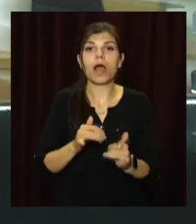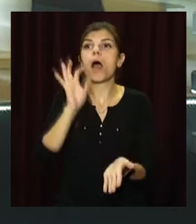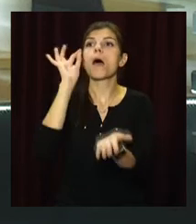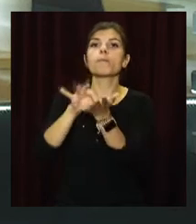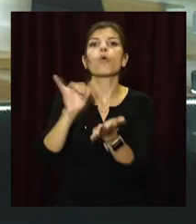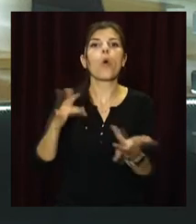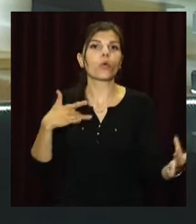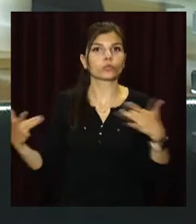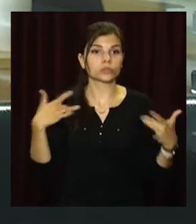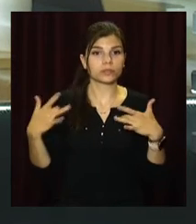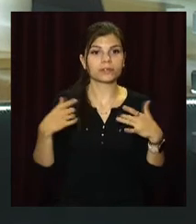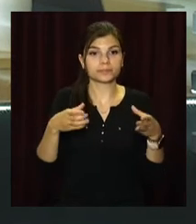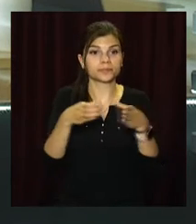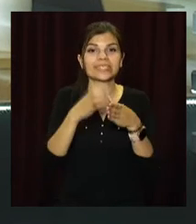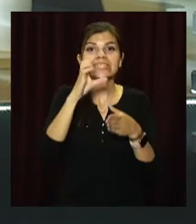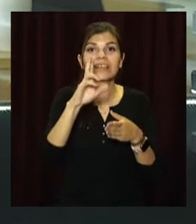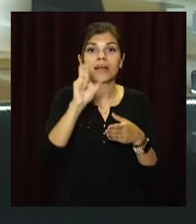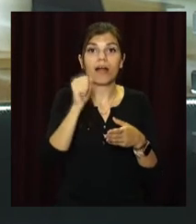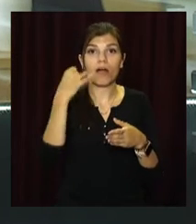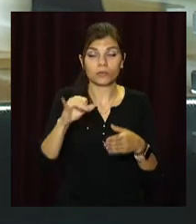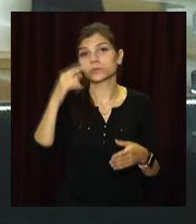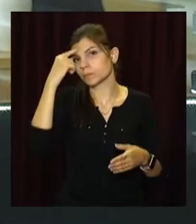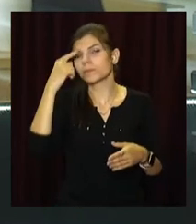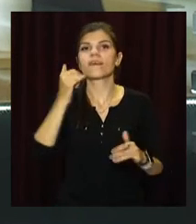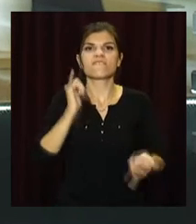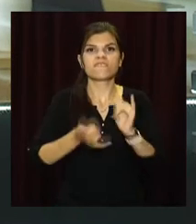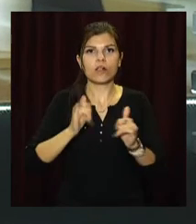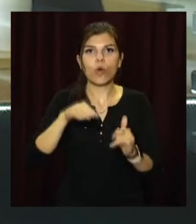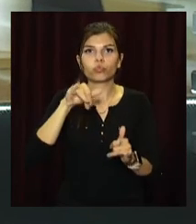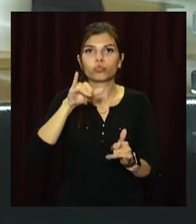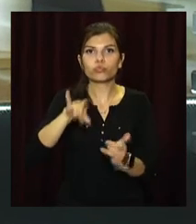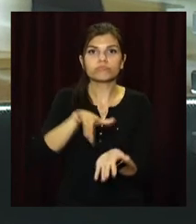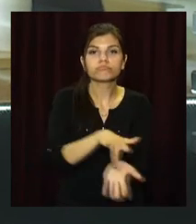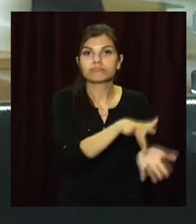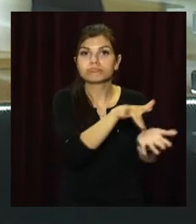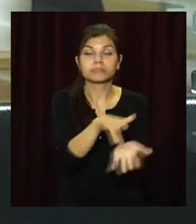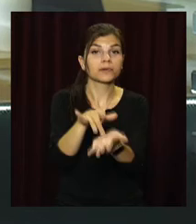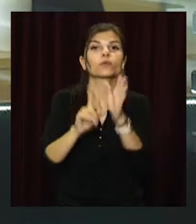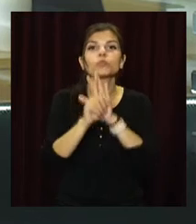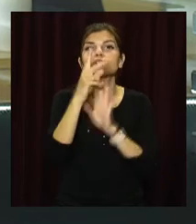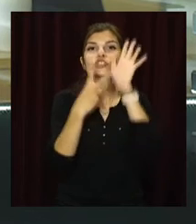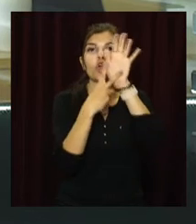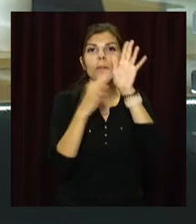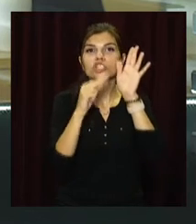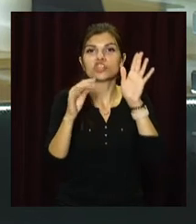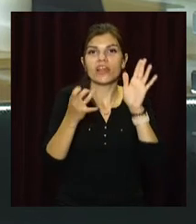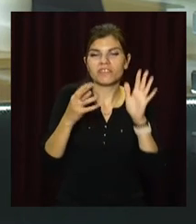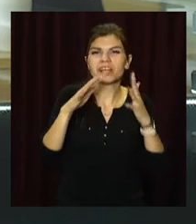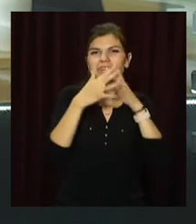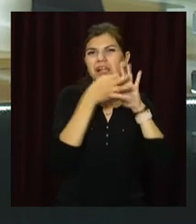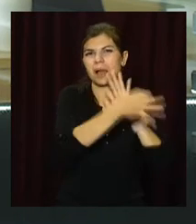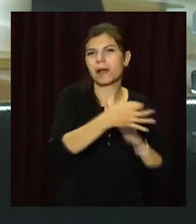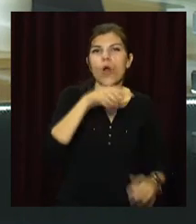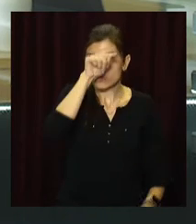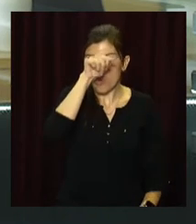рок-гурту «Скай» вирушив у велотур України. Його подорож розпочалася 7 червня у селищі Мілове на Луганщині. З